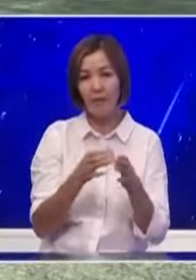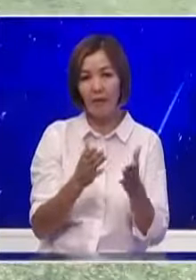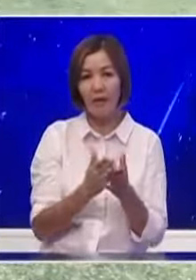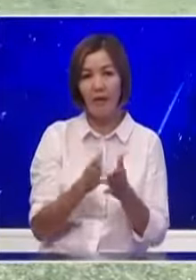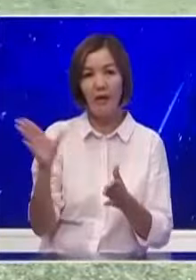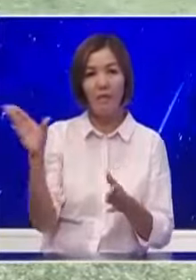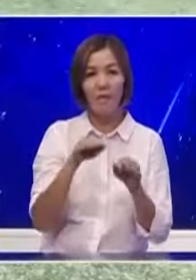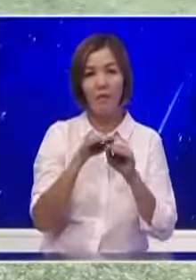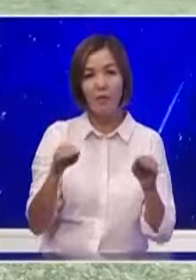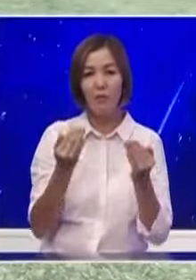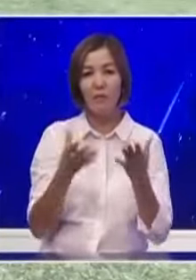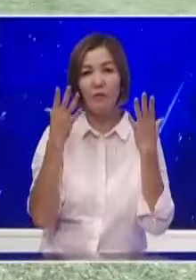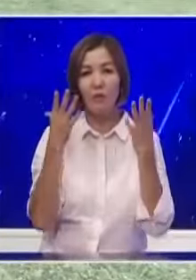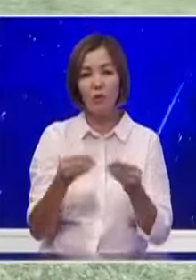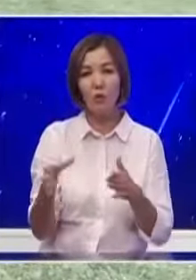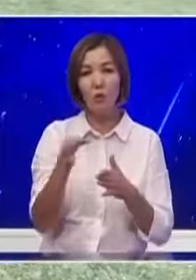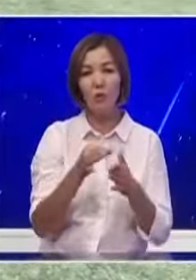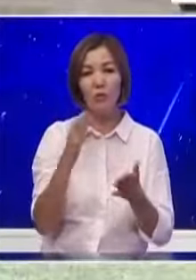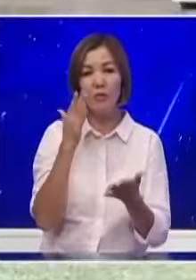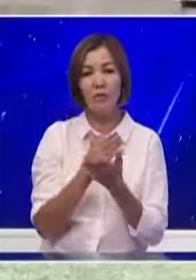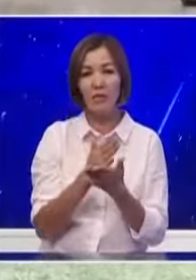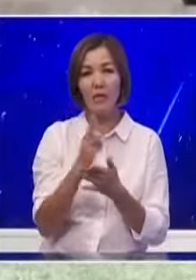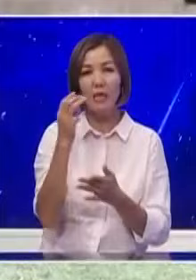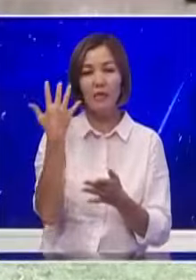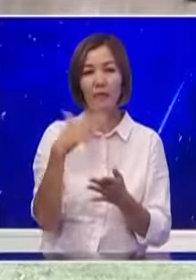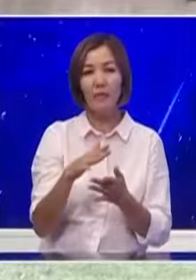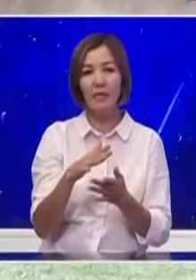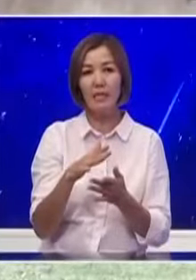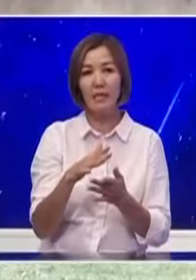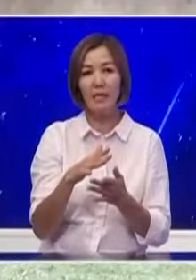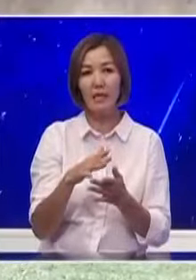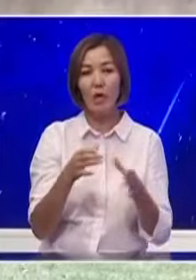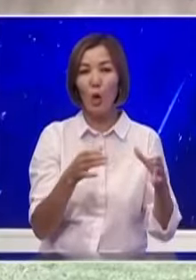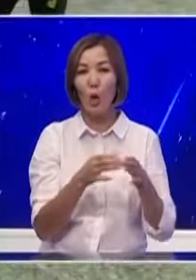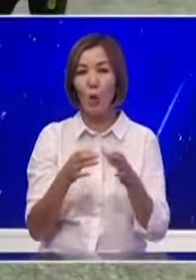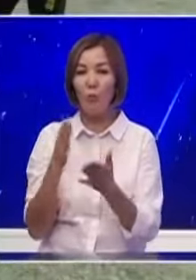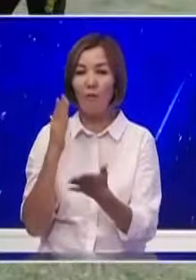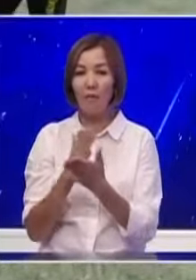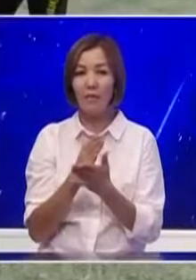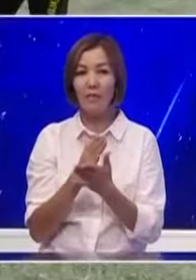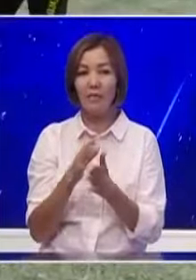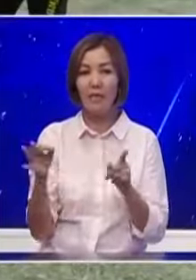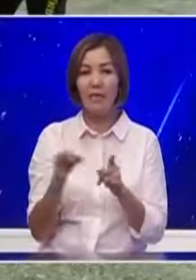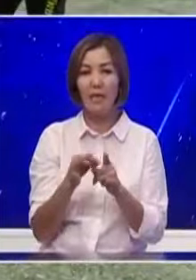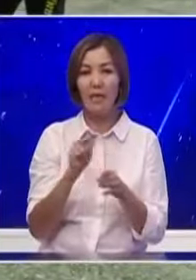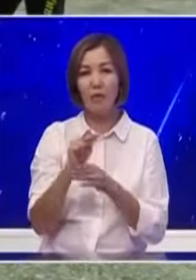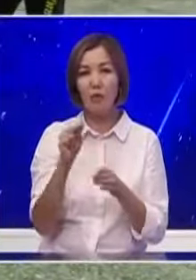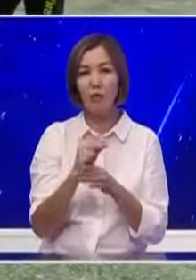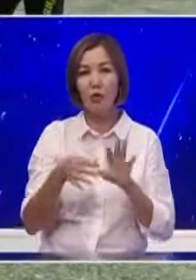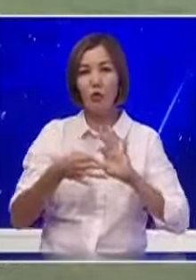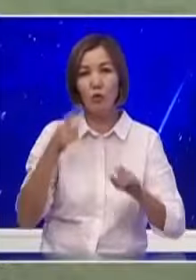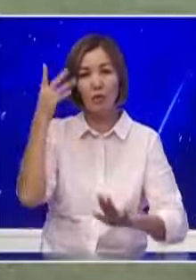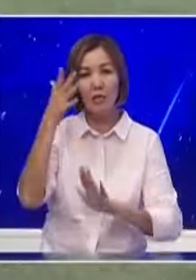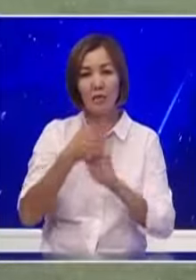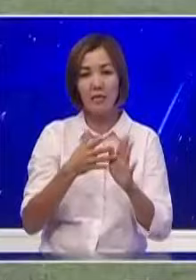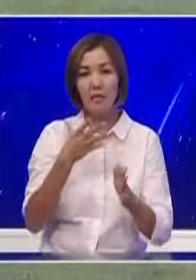всех уровнях. На сегодняшний день в области функционирует 355 дебатных клубов. Их цель – научить молодое поколение четко и ясно